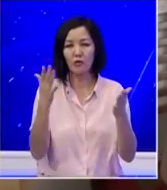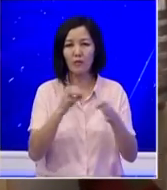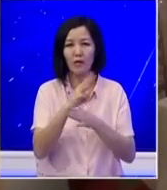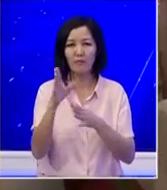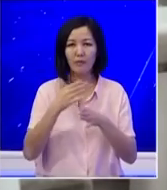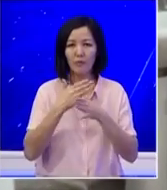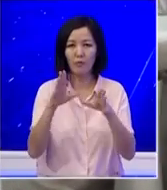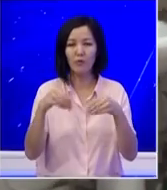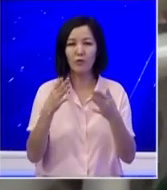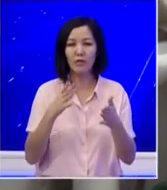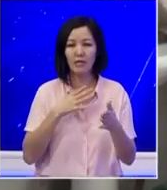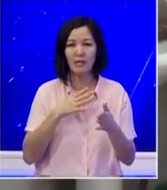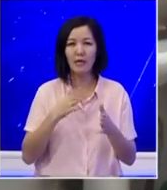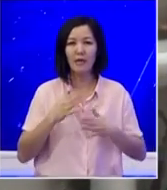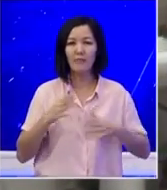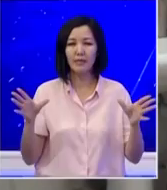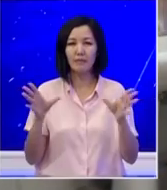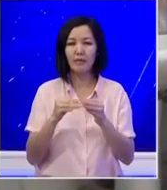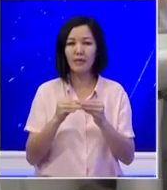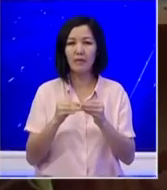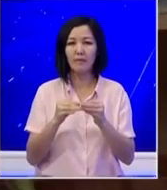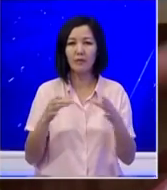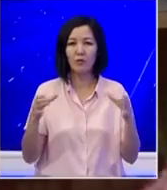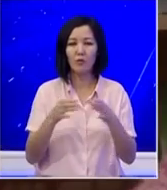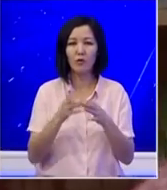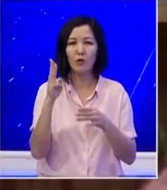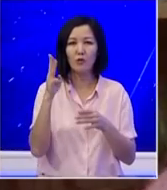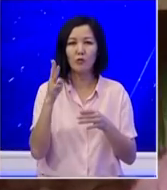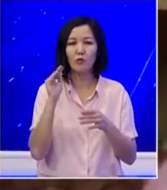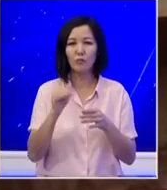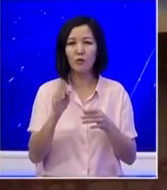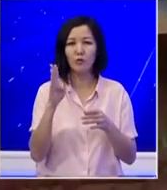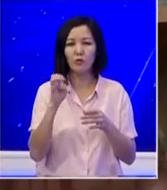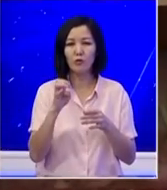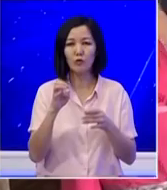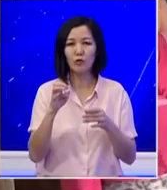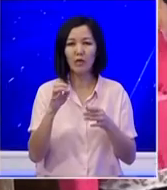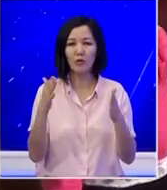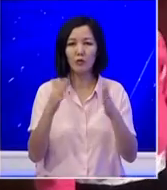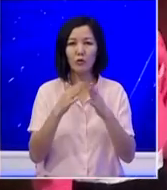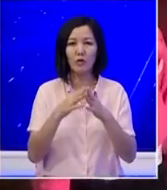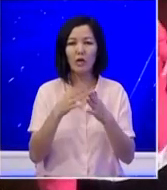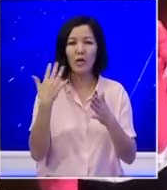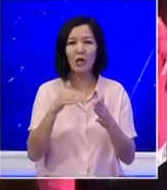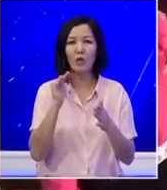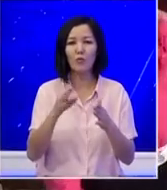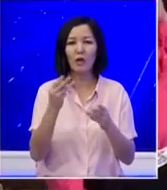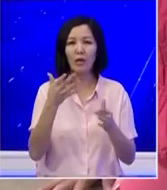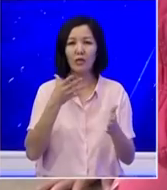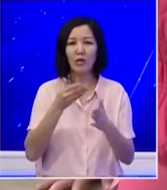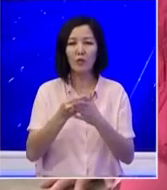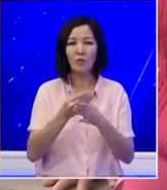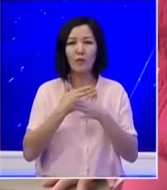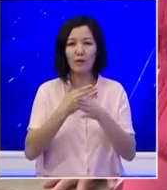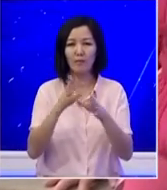көмек көрсетілген. Біз біргеміз қорынан тағы 3400 тұрғынға 50 мың теңгелік жәрдемпұл беріліпті. Қиындықты бірлесе еңсеру